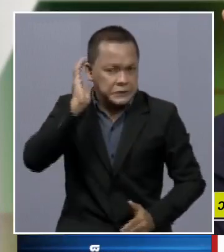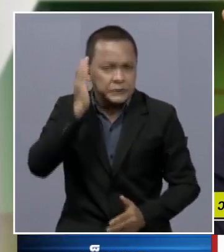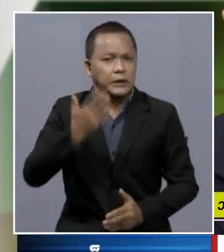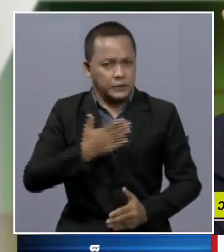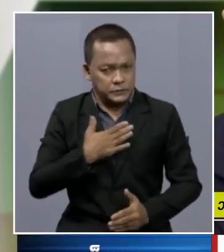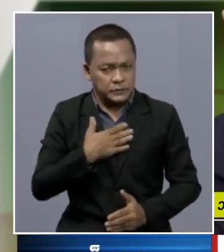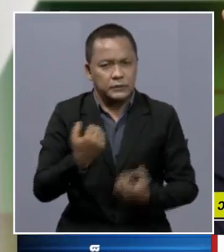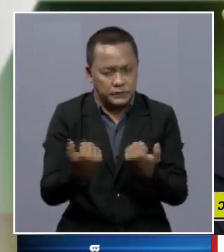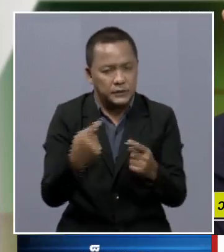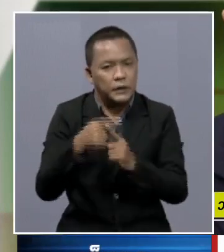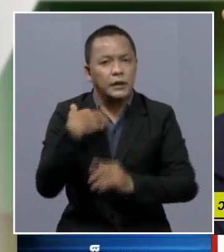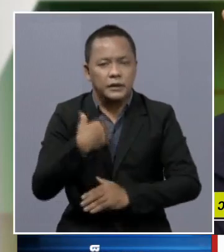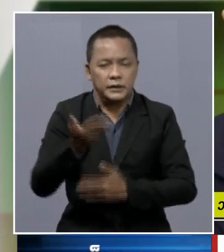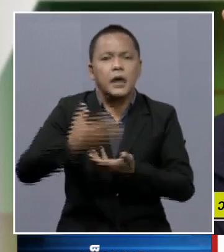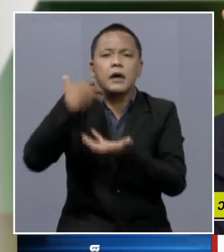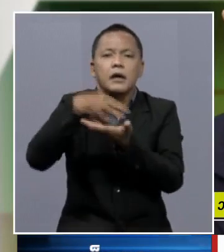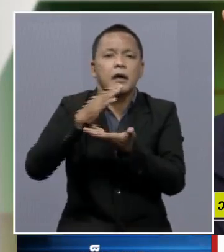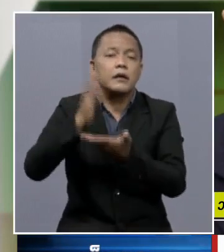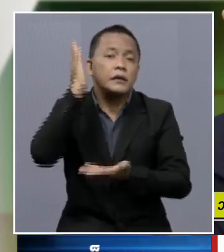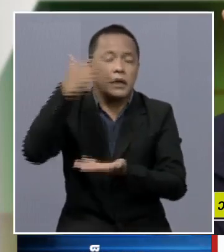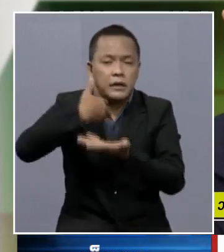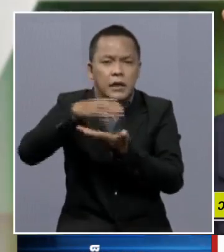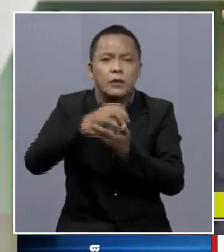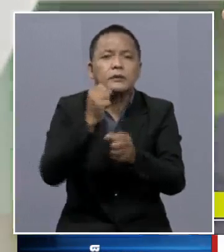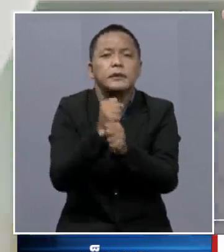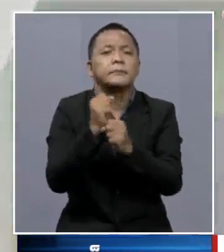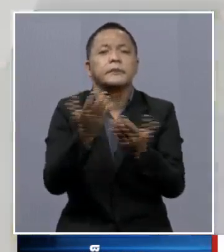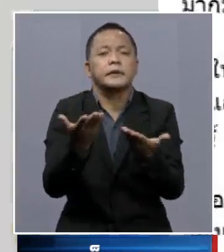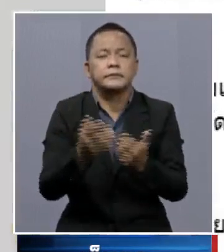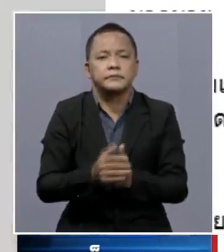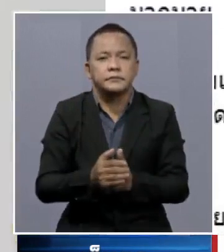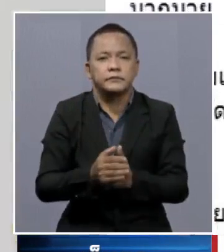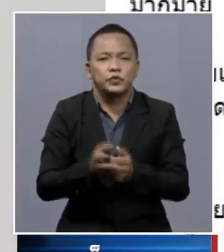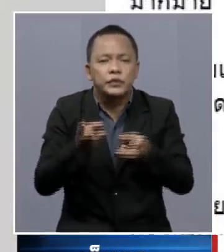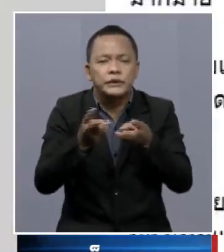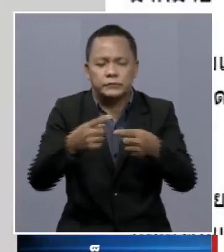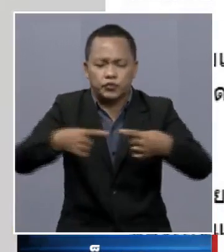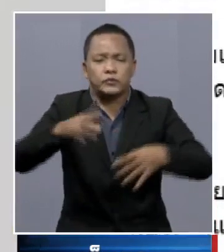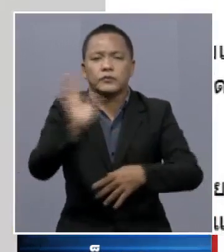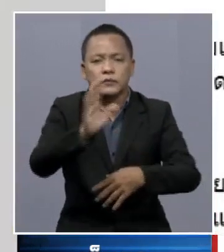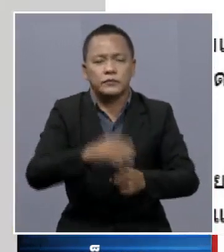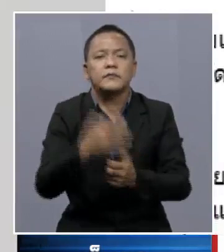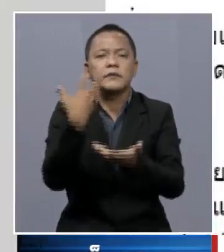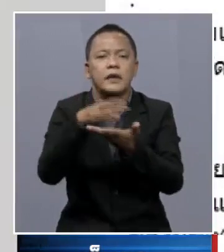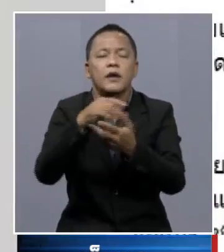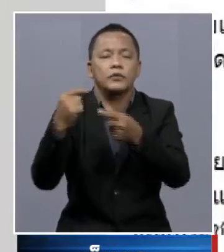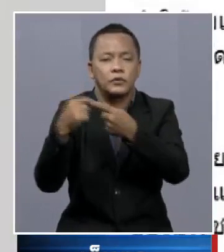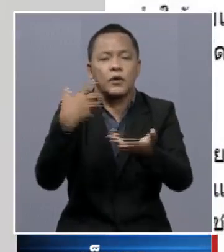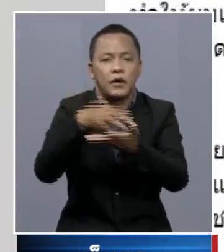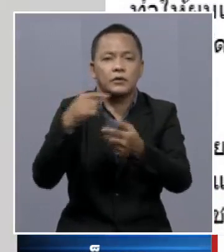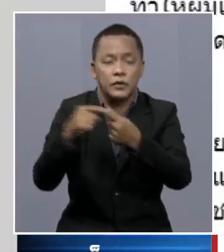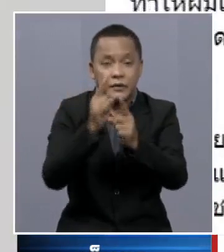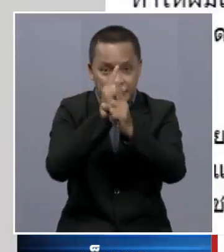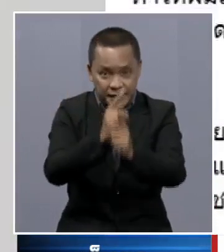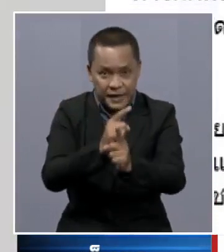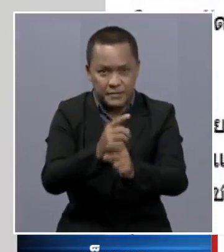ครั้งหลจากนี้ผมจะเลาให้ฟังวาจะทําอย่ไรเพื่อออกจคามขัดย่งก็ยัคงเลาต่อเื่องแล้วก็ยค